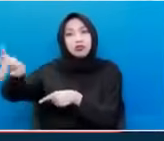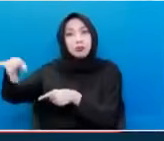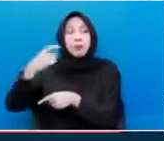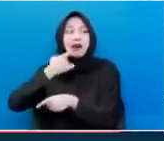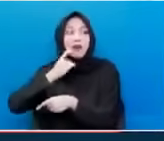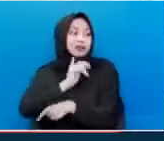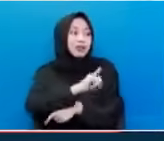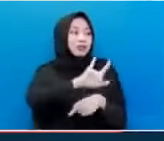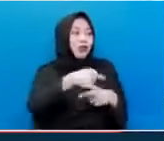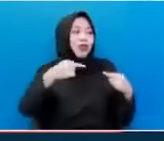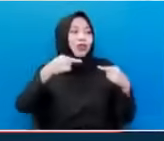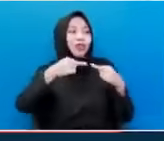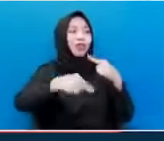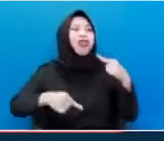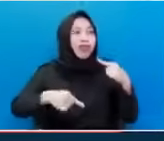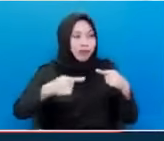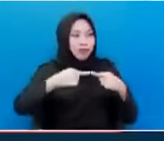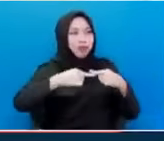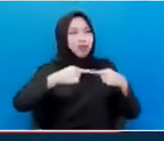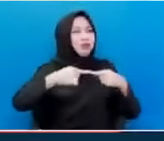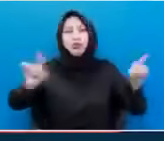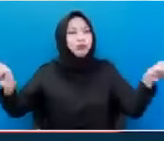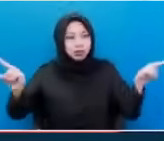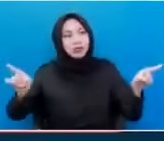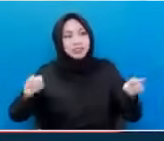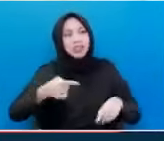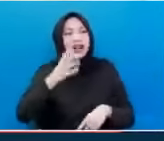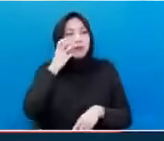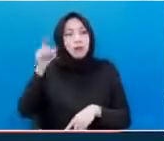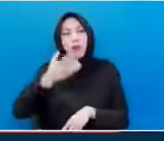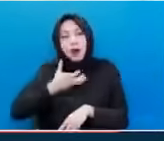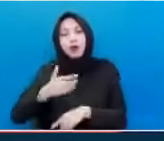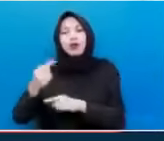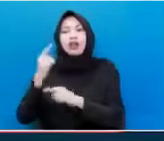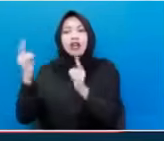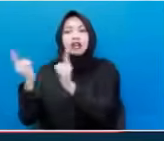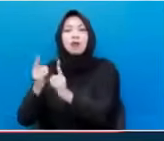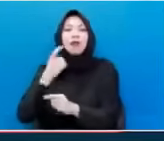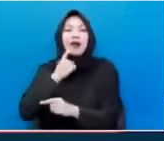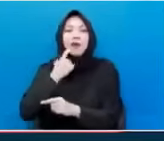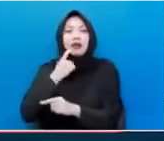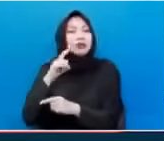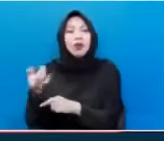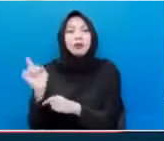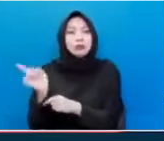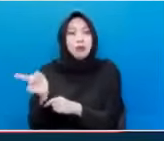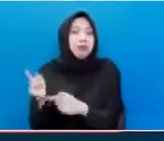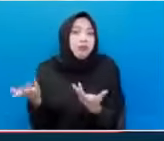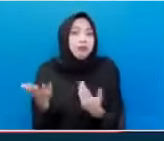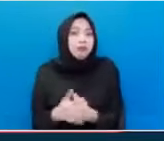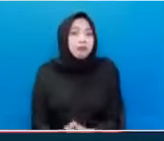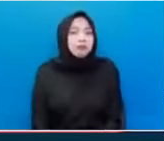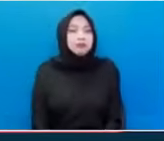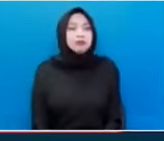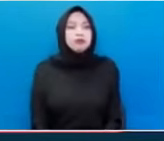saat ini ini kepentingannya lagi-lagi e Prabowo Sebagai Presiden terpilih atau kebutuhannya Jokowi Iya